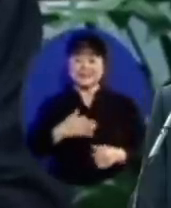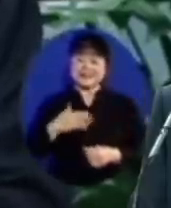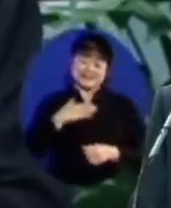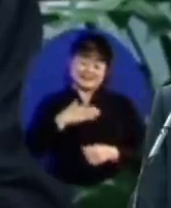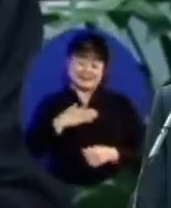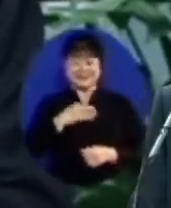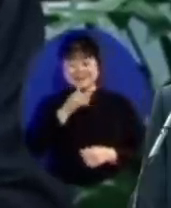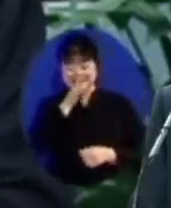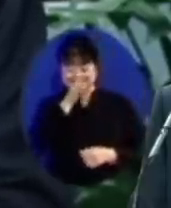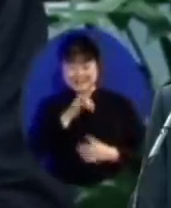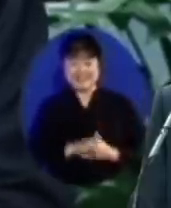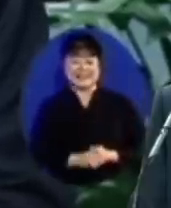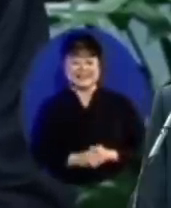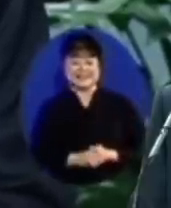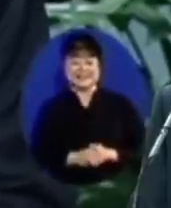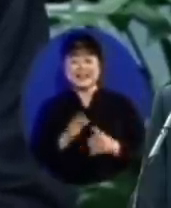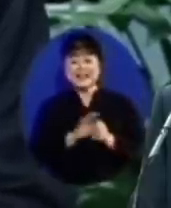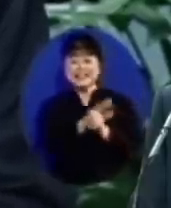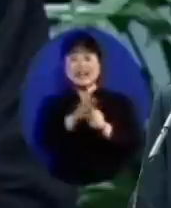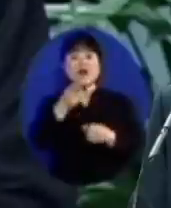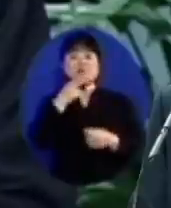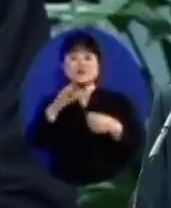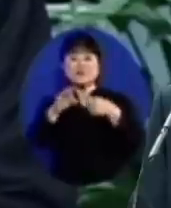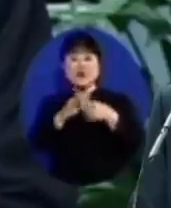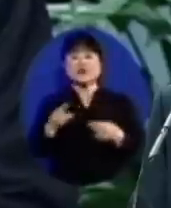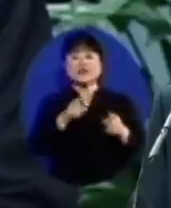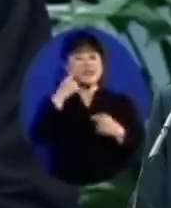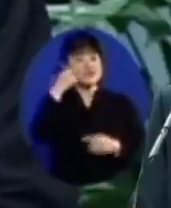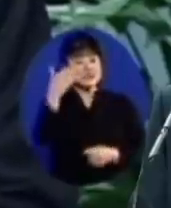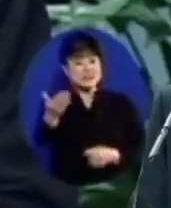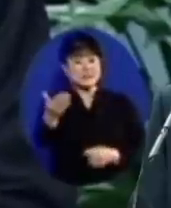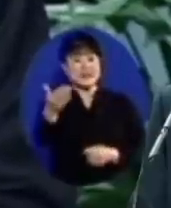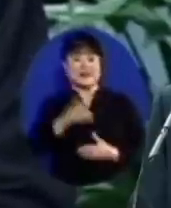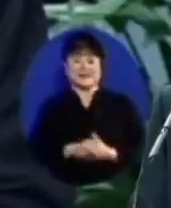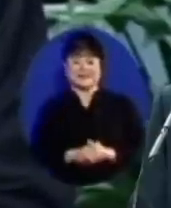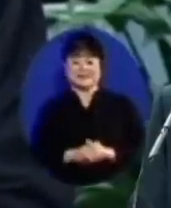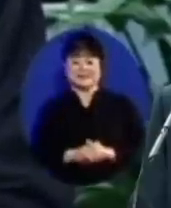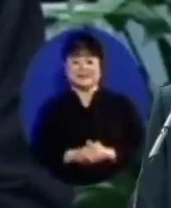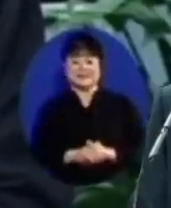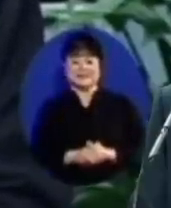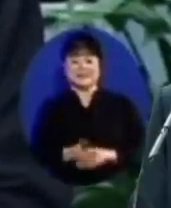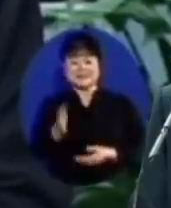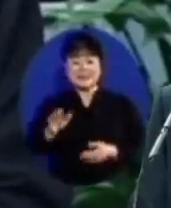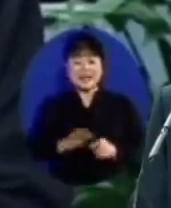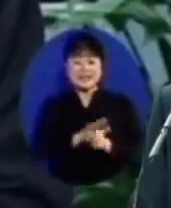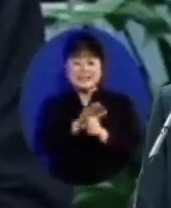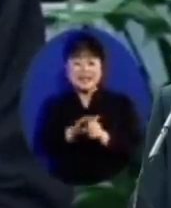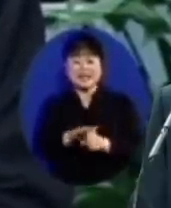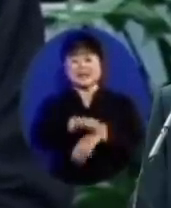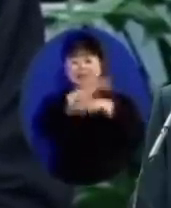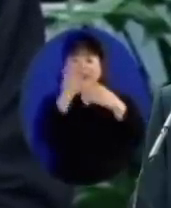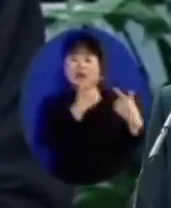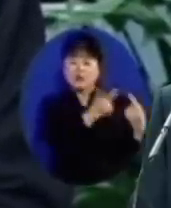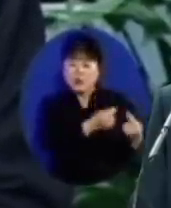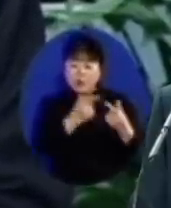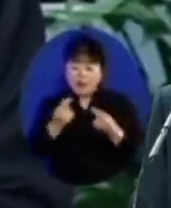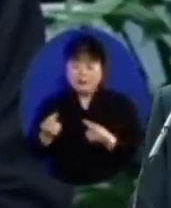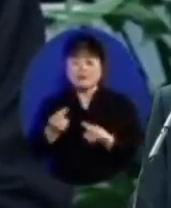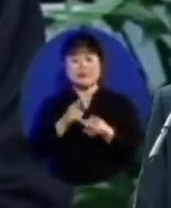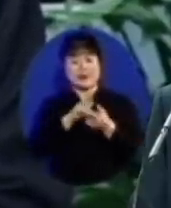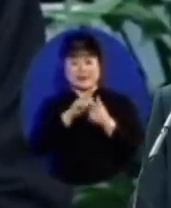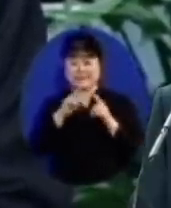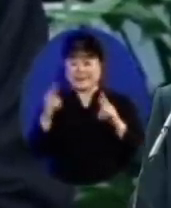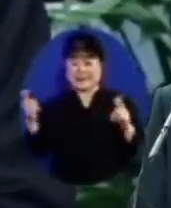흐뭇합니다. 사랑이 없으면 어떻게 살겠습니까? 그러나 사랑이라고 해서 다 똑같은 사랑이